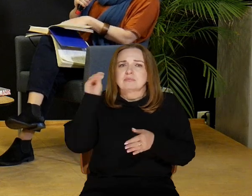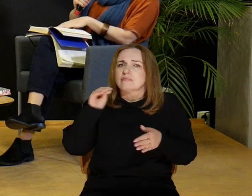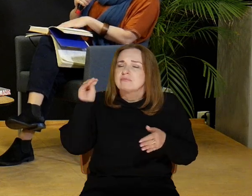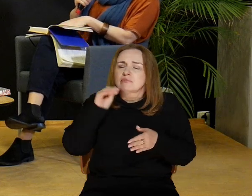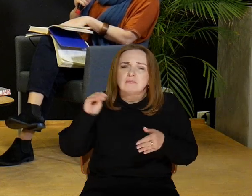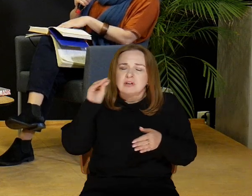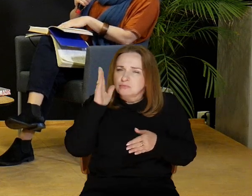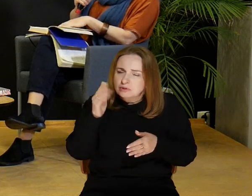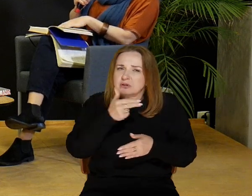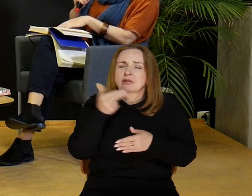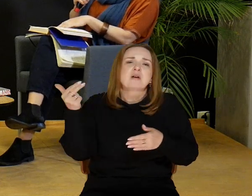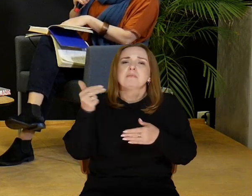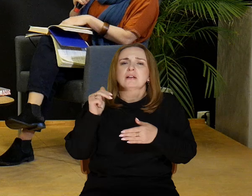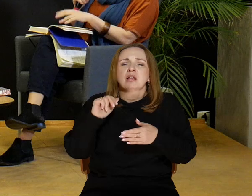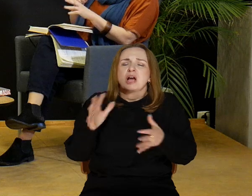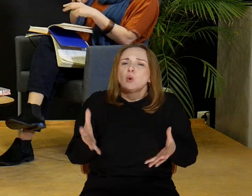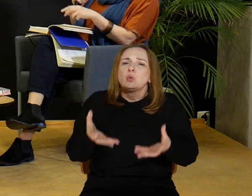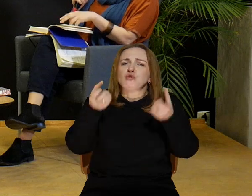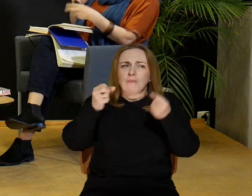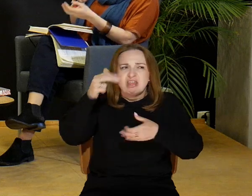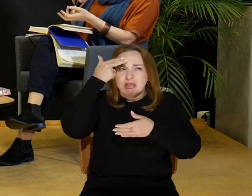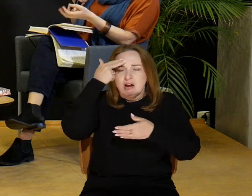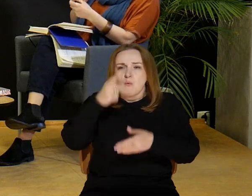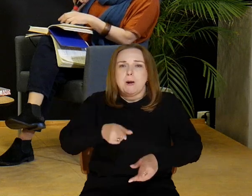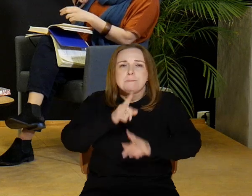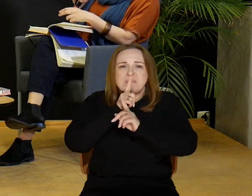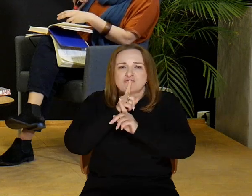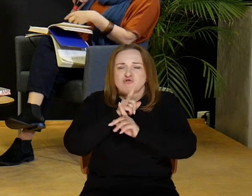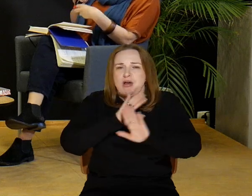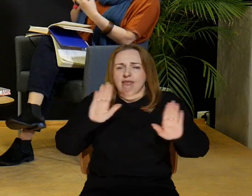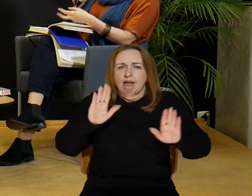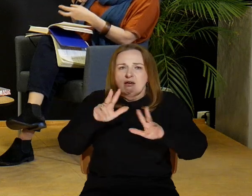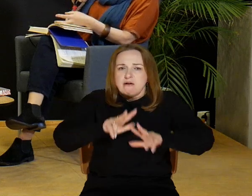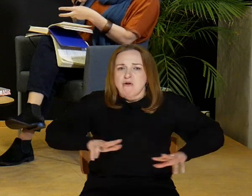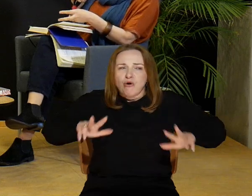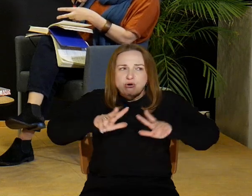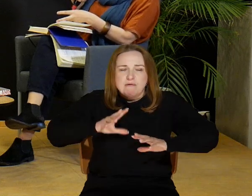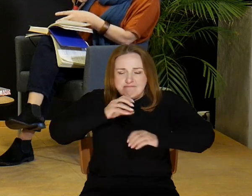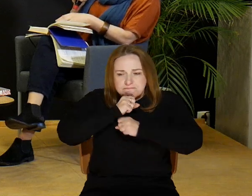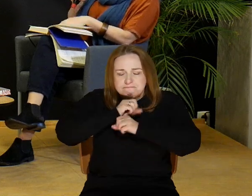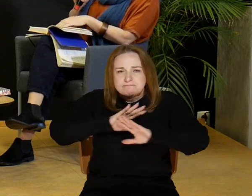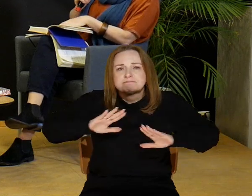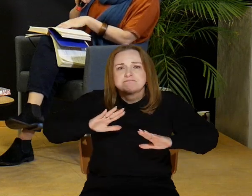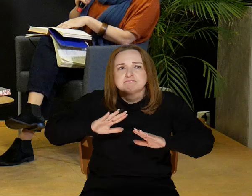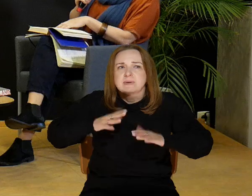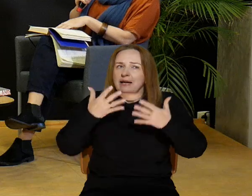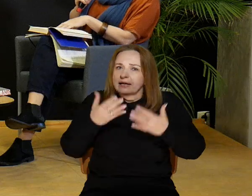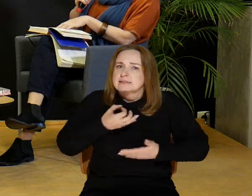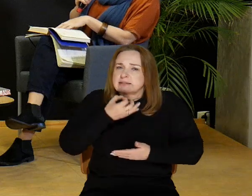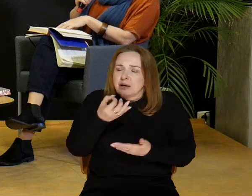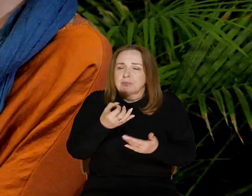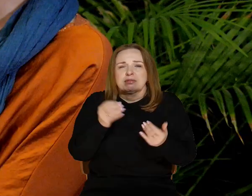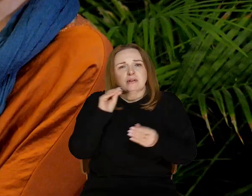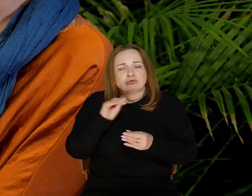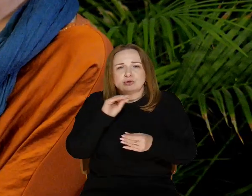tego milczenia w rodzinie, ale chciałabym jeszcze was poprosić o to takie odniesienie się nawzajem do tych swoich